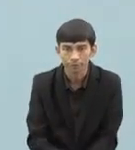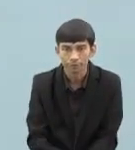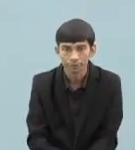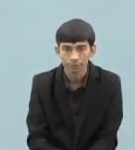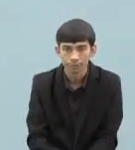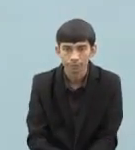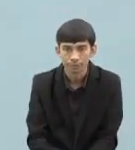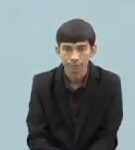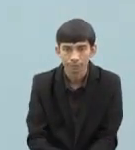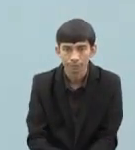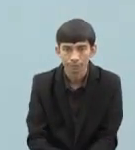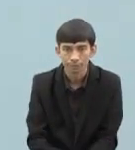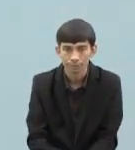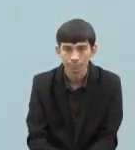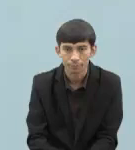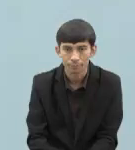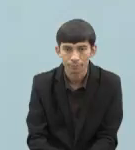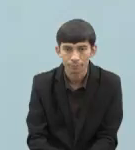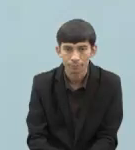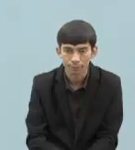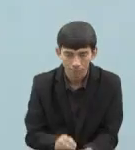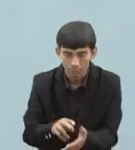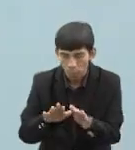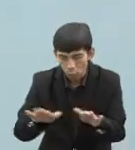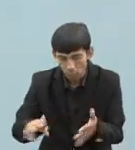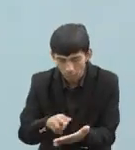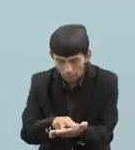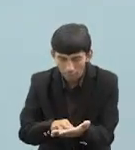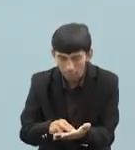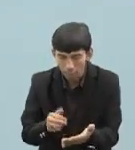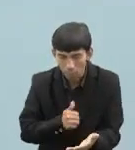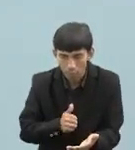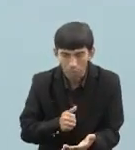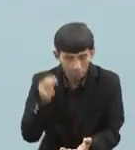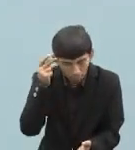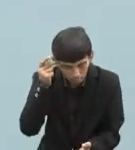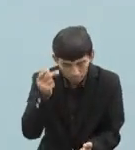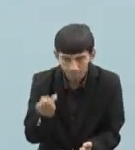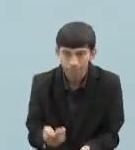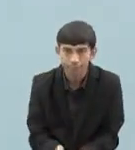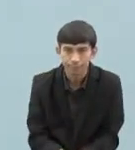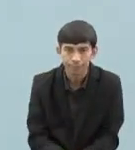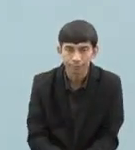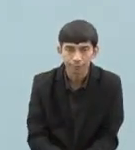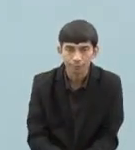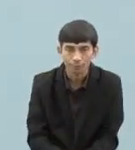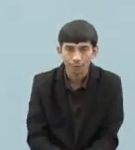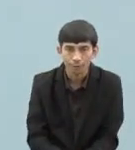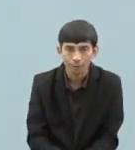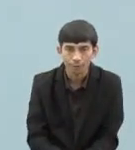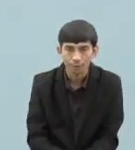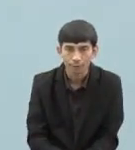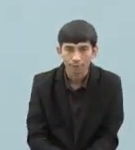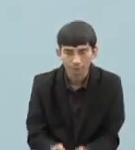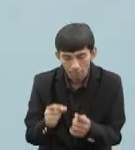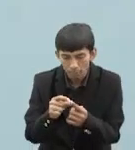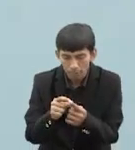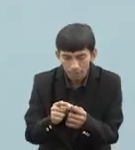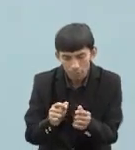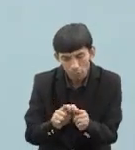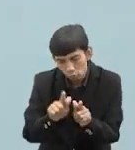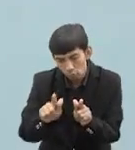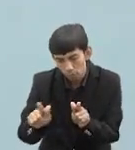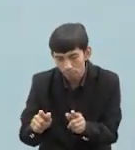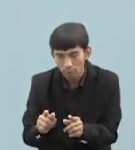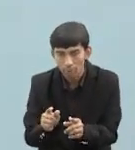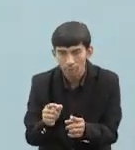bàm. Chà là con A này khôn anh. Hay con kết tầng ọc này mở. Tha ta